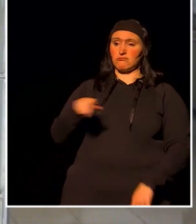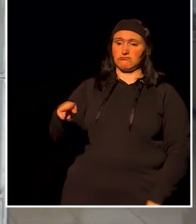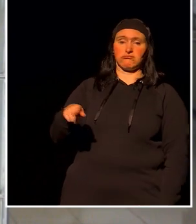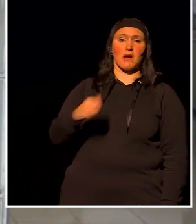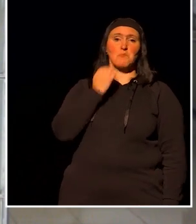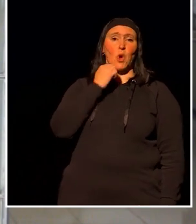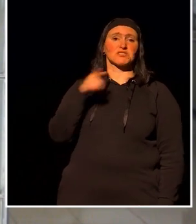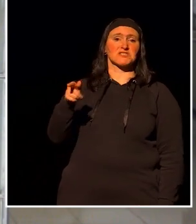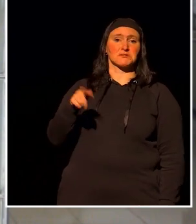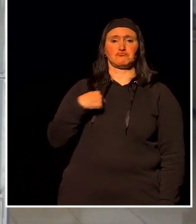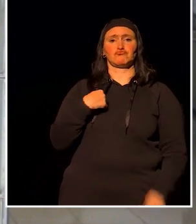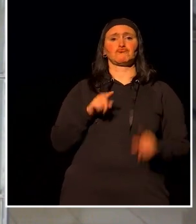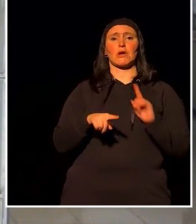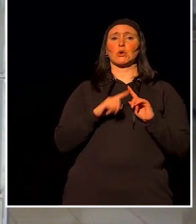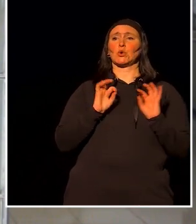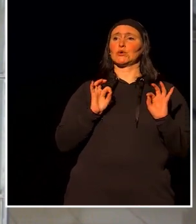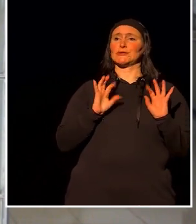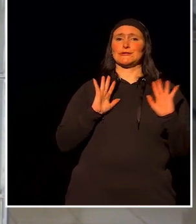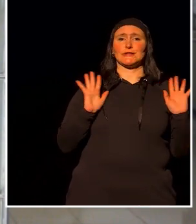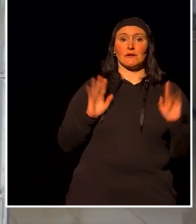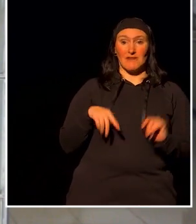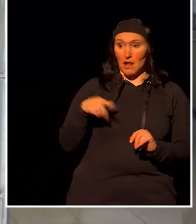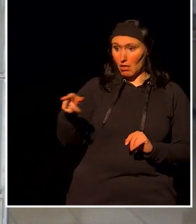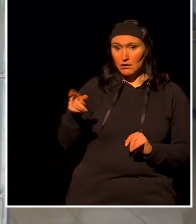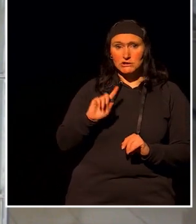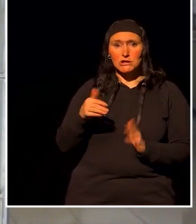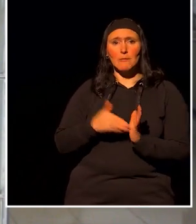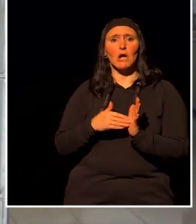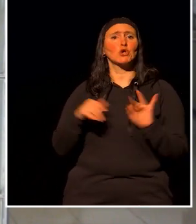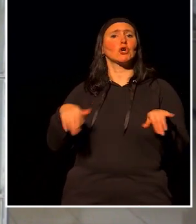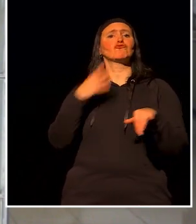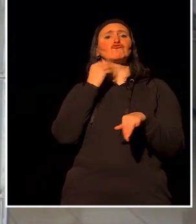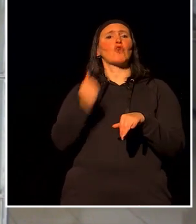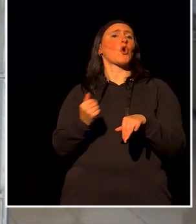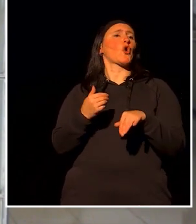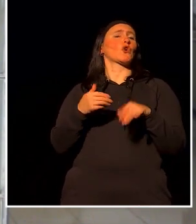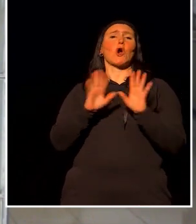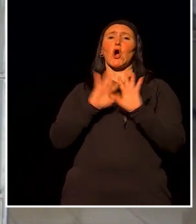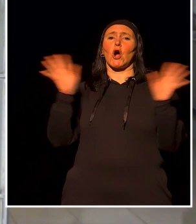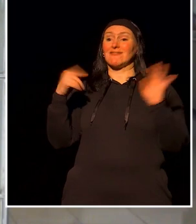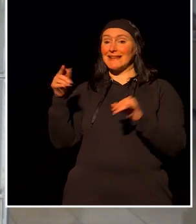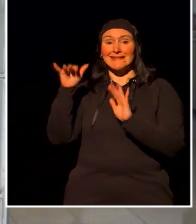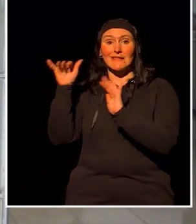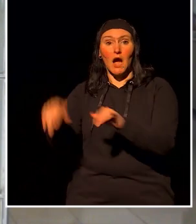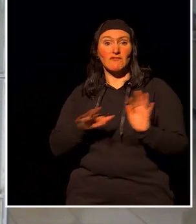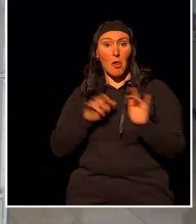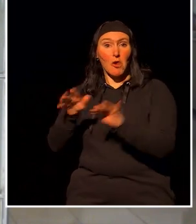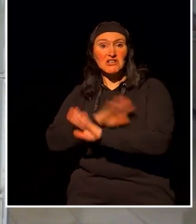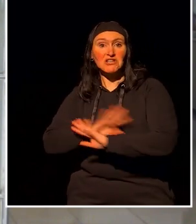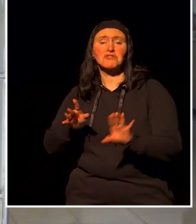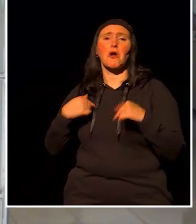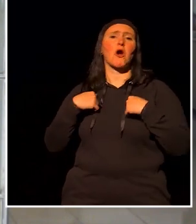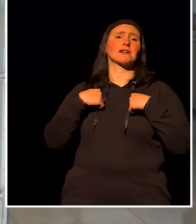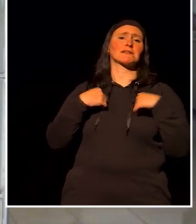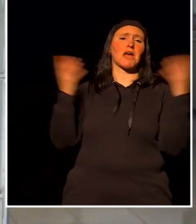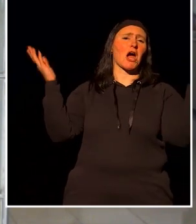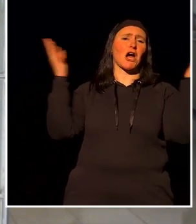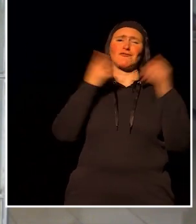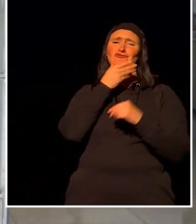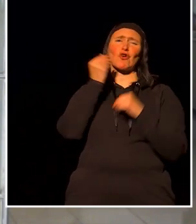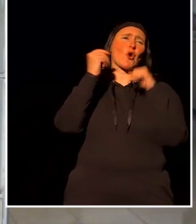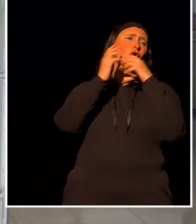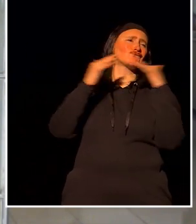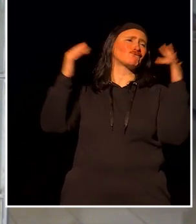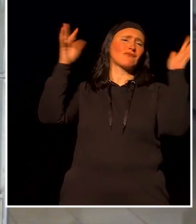sie wäre schon hier längst irgendwie das Paradies ausgebrochen. Und das stimmt nicht. Ne?